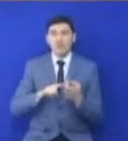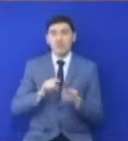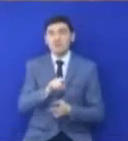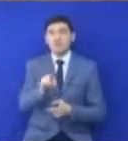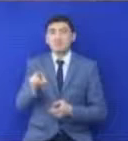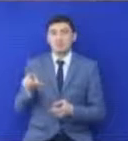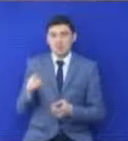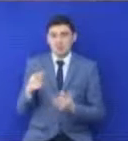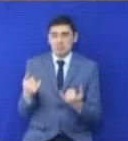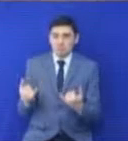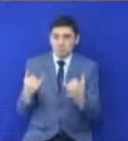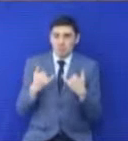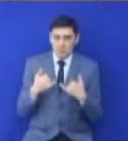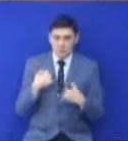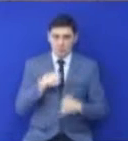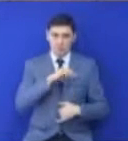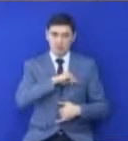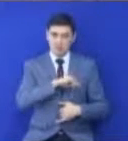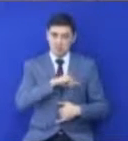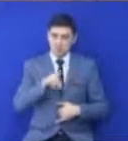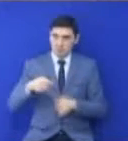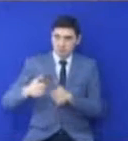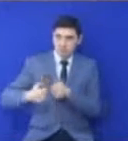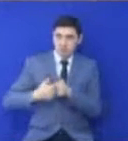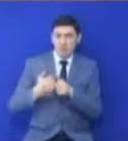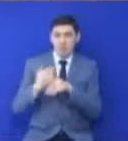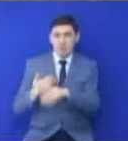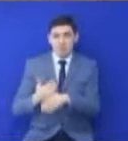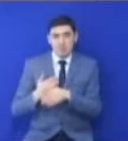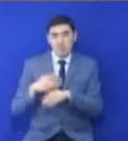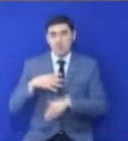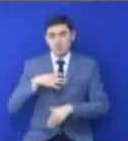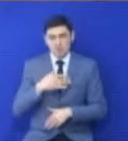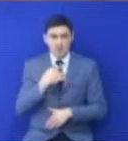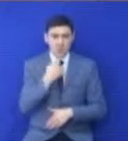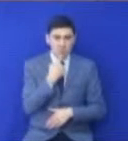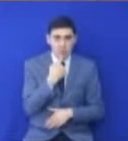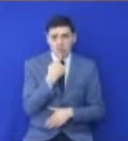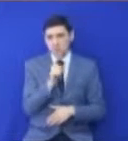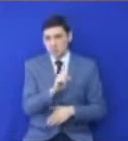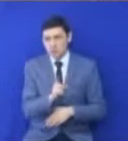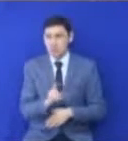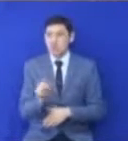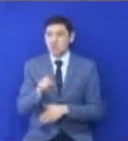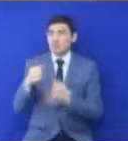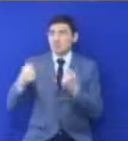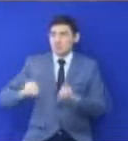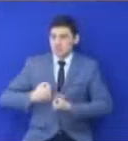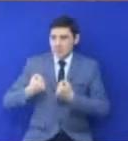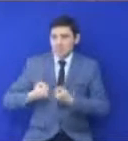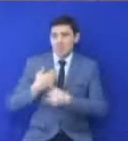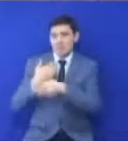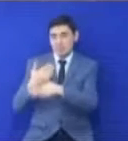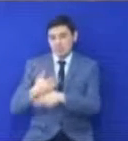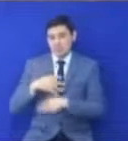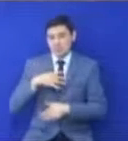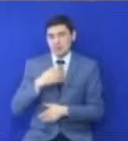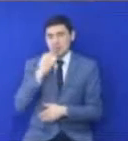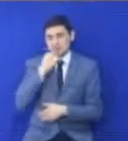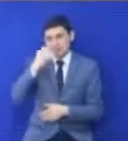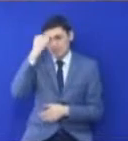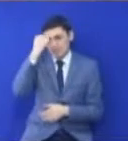Менің еңбек жолымда сіздер әрқашан қасымда болдыңыздар. Қиын кезеңдерді қандай да бір игі бастамалар болғанда әрқашан